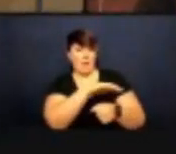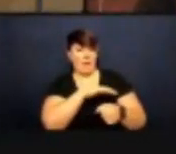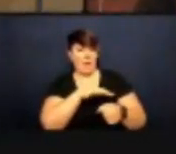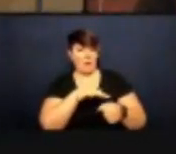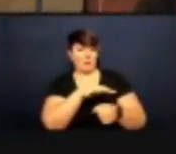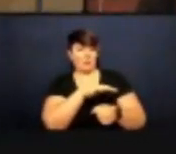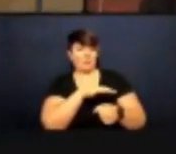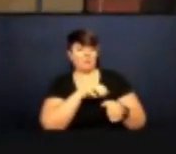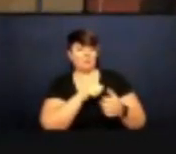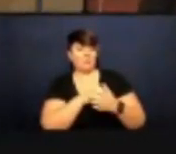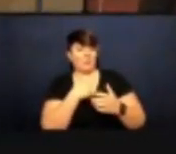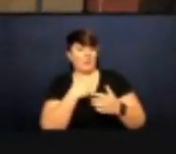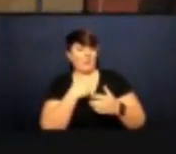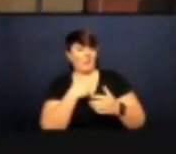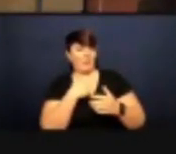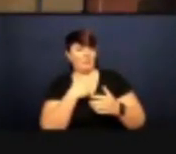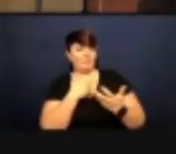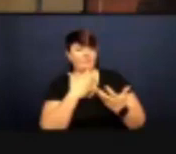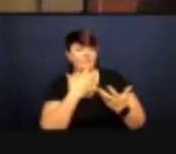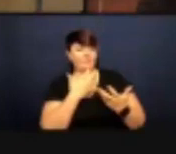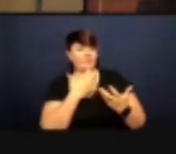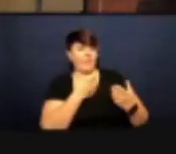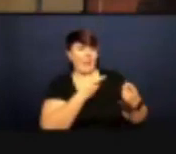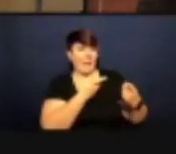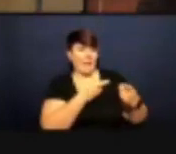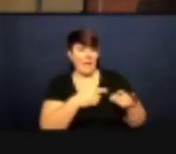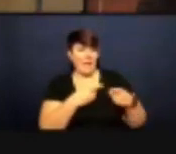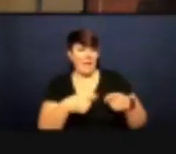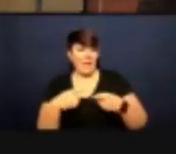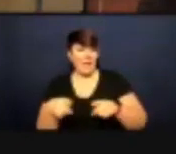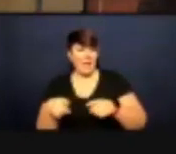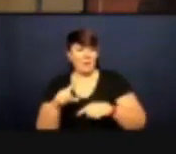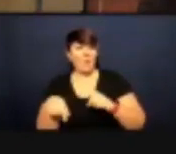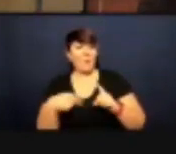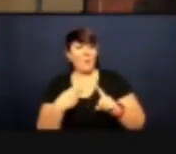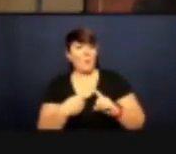inahusu kampasi. Je,